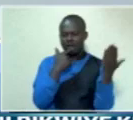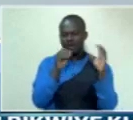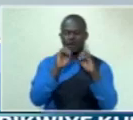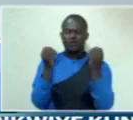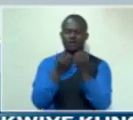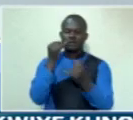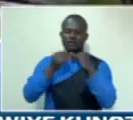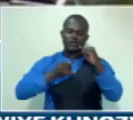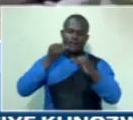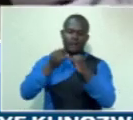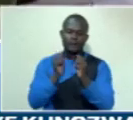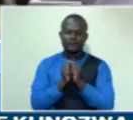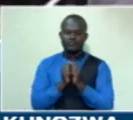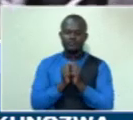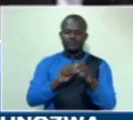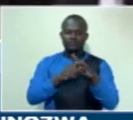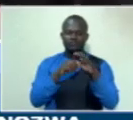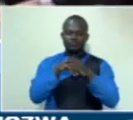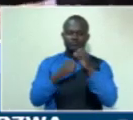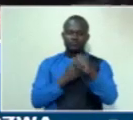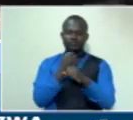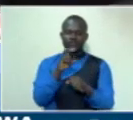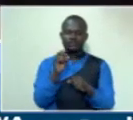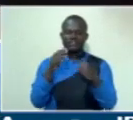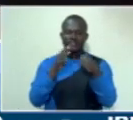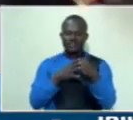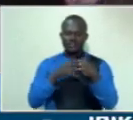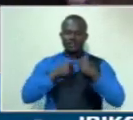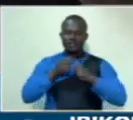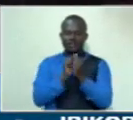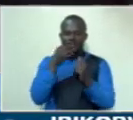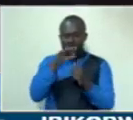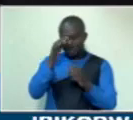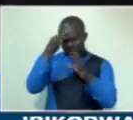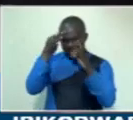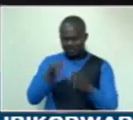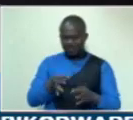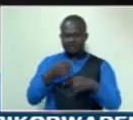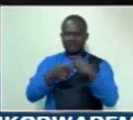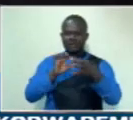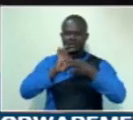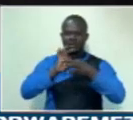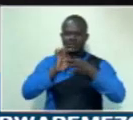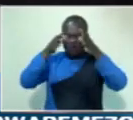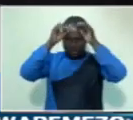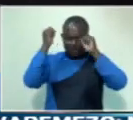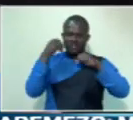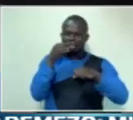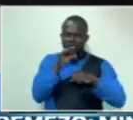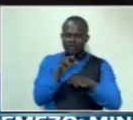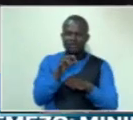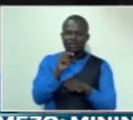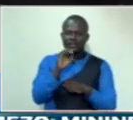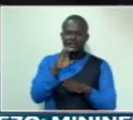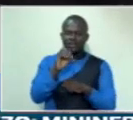rw'imiryango mpuzamahanga. Guhera muri 2009, ibihugu by'u Rwanda n'u Bufaransa byiyemeje gusubukura umubano, maze uwari perezida w'u Bufaransa Nicolas